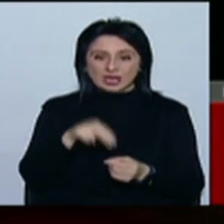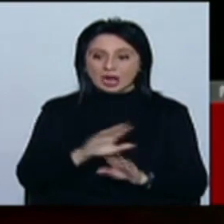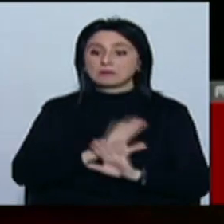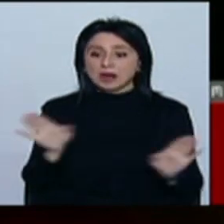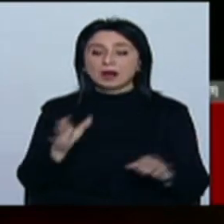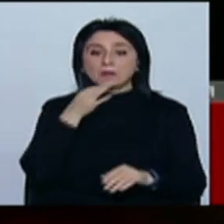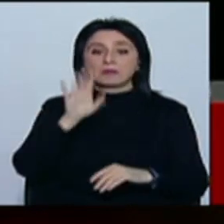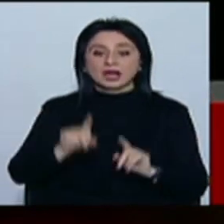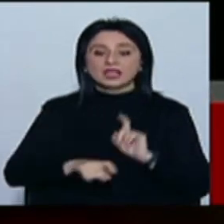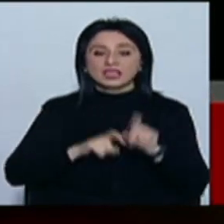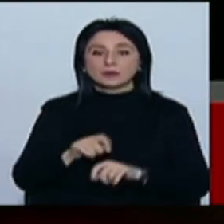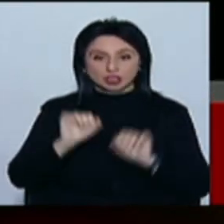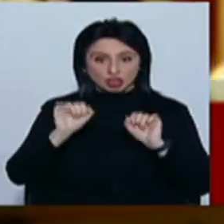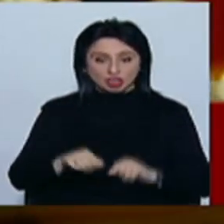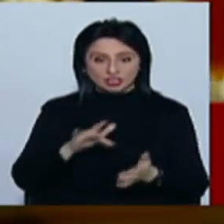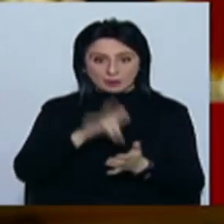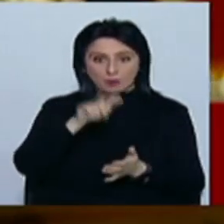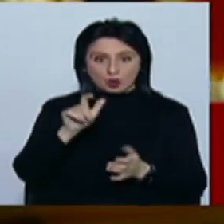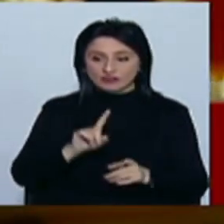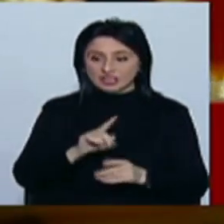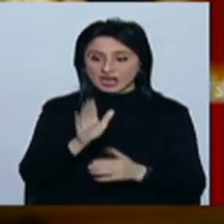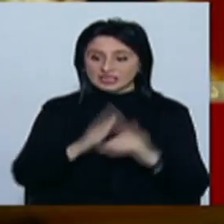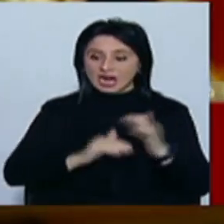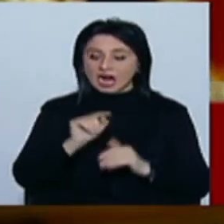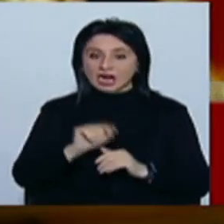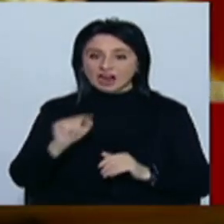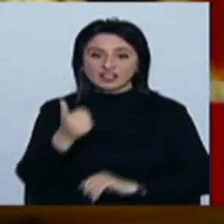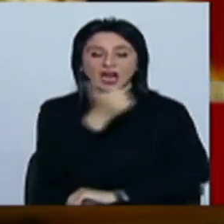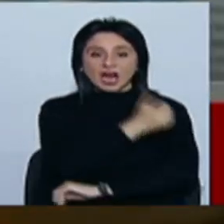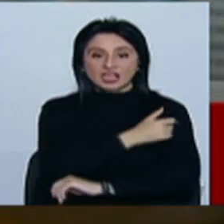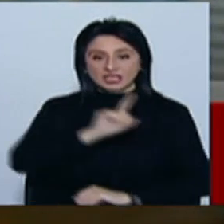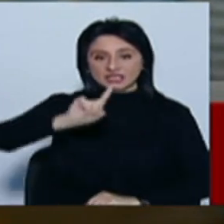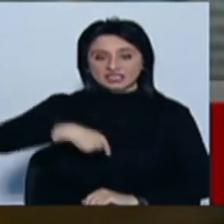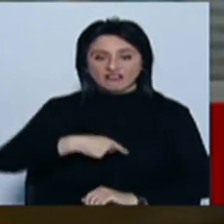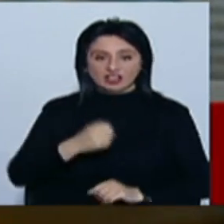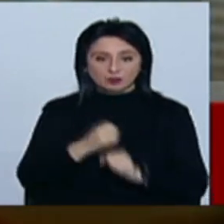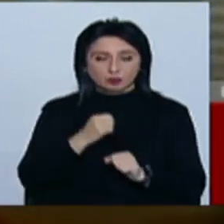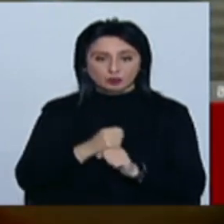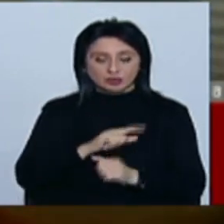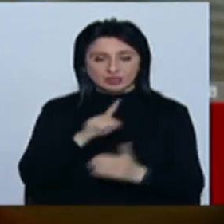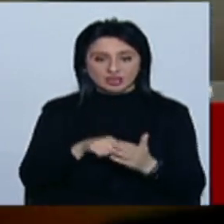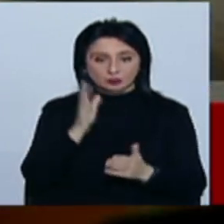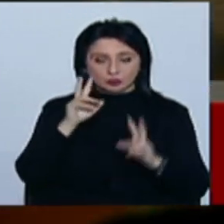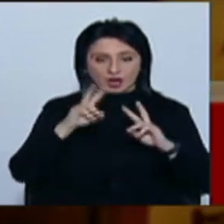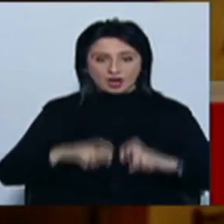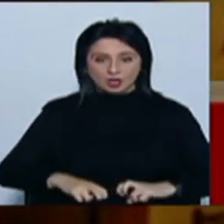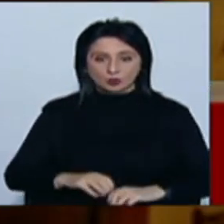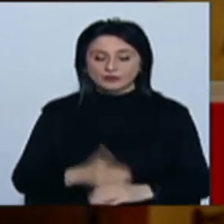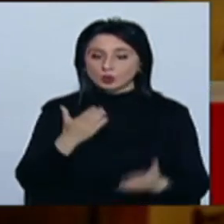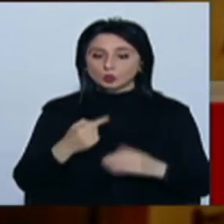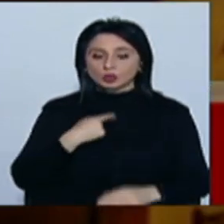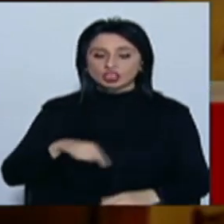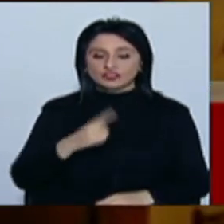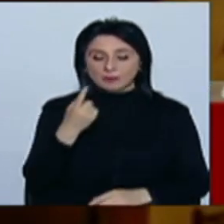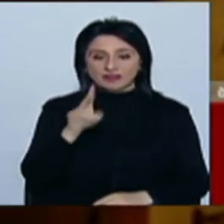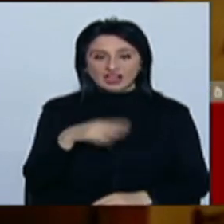შემდგომ მომდევნო ნაბიჯად შესაძლოა მოსახლეობის გარკვეულ კატეგორიებში აცრების სავალდებულო შემოტანის საკითხი იქნას განხილული. თუ ჩვენ